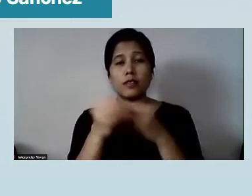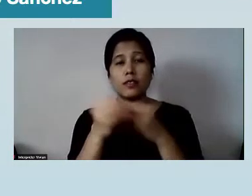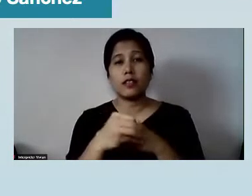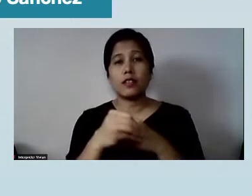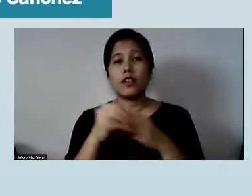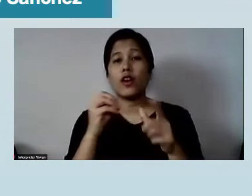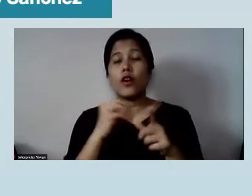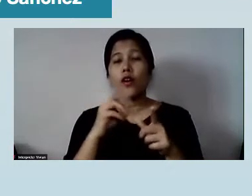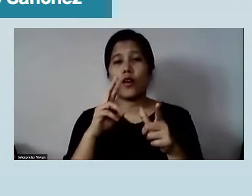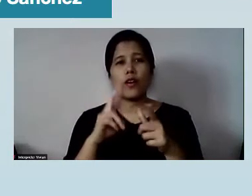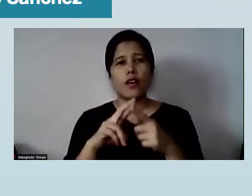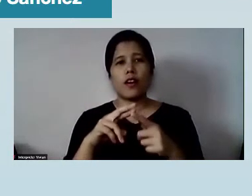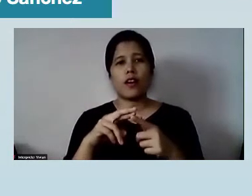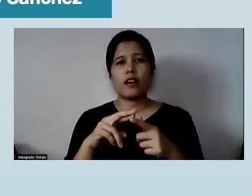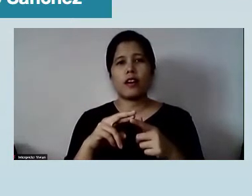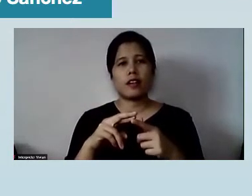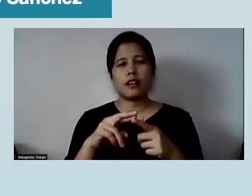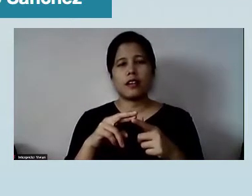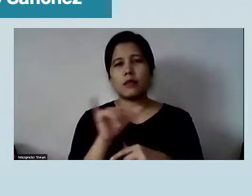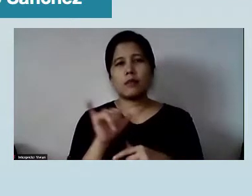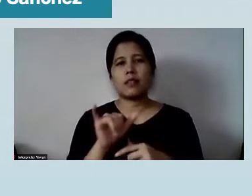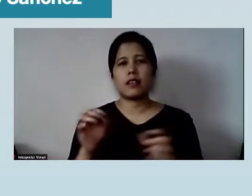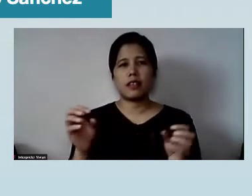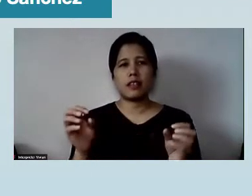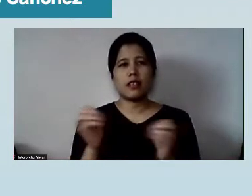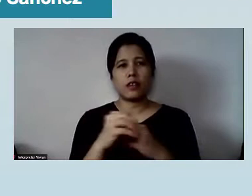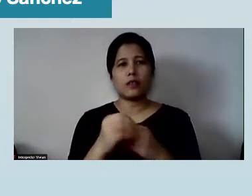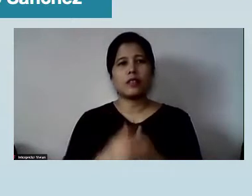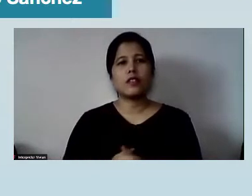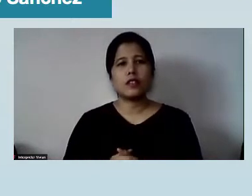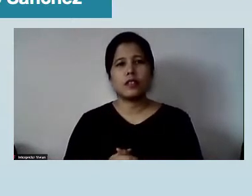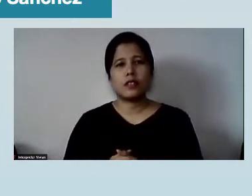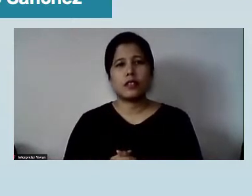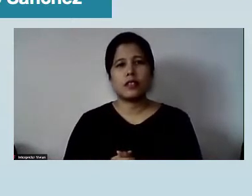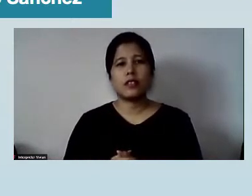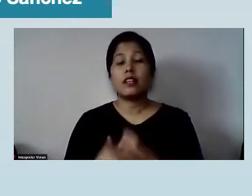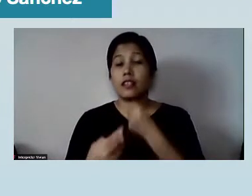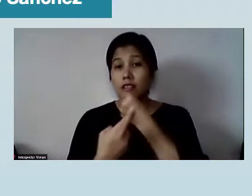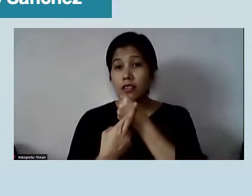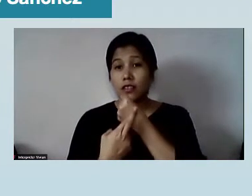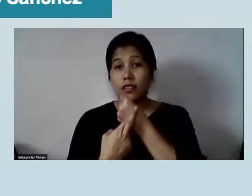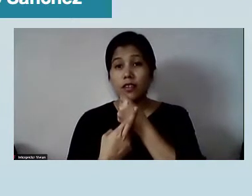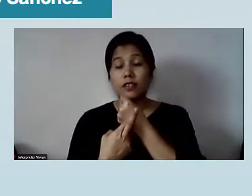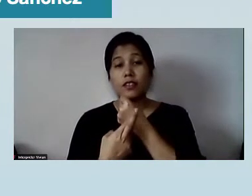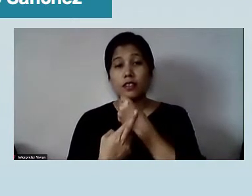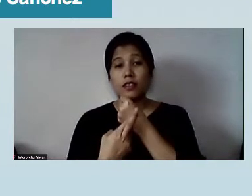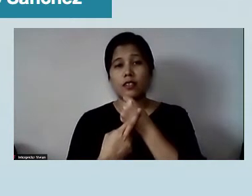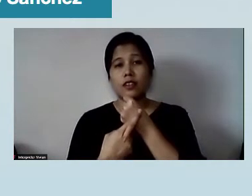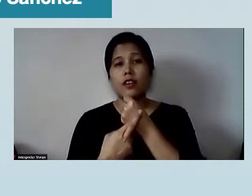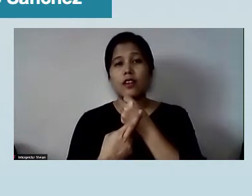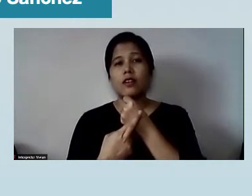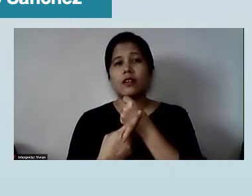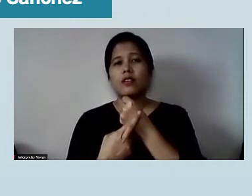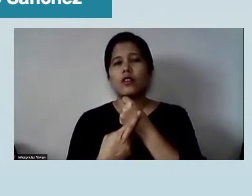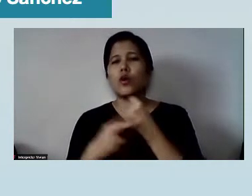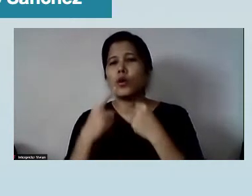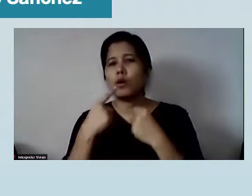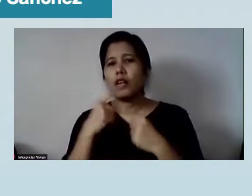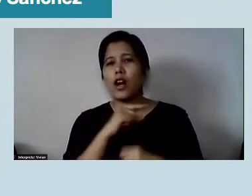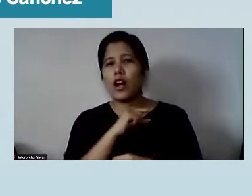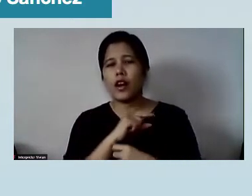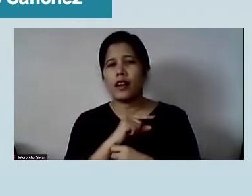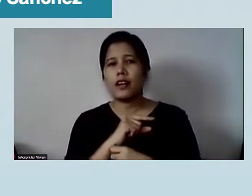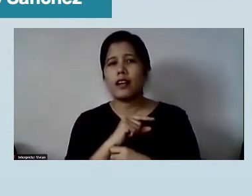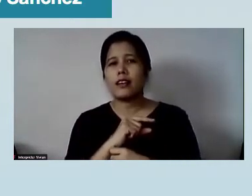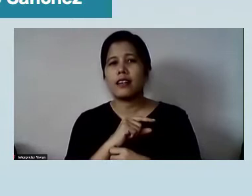corporations. I-reserve yung 1% doon sa qualified persons with disabilities, no? Kasi po doon, sabi